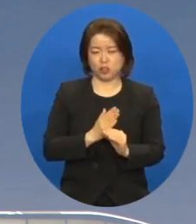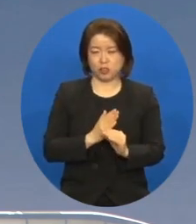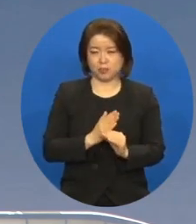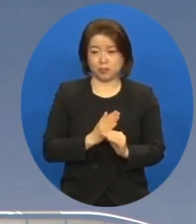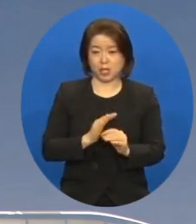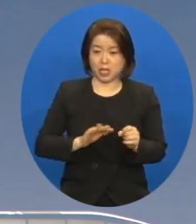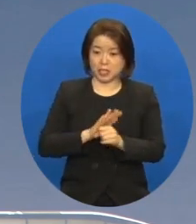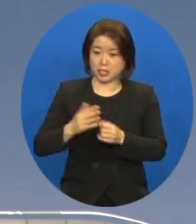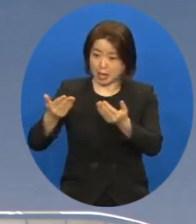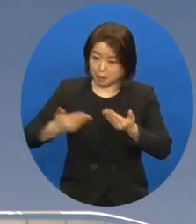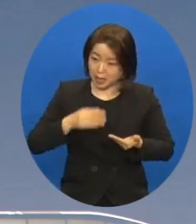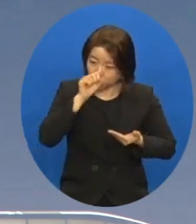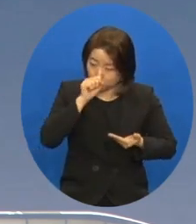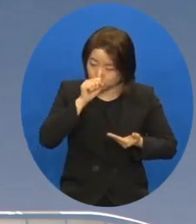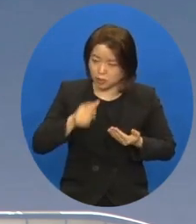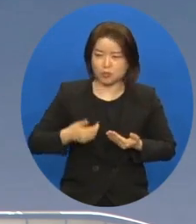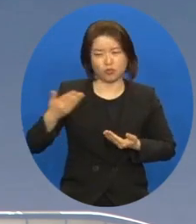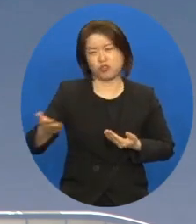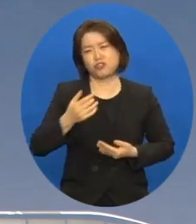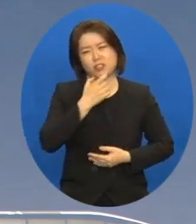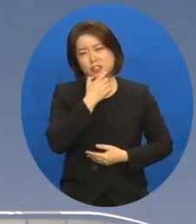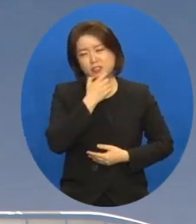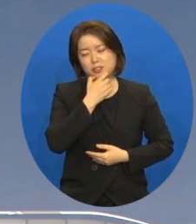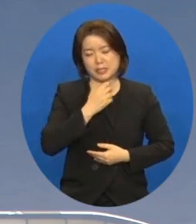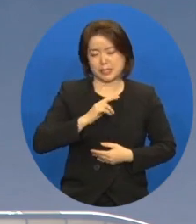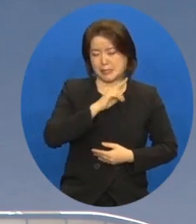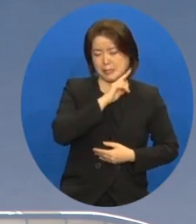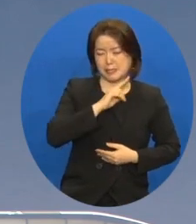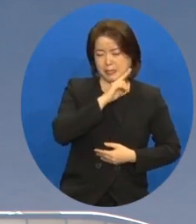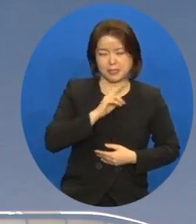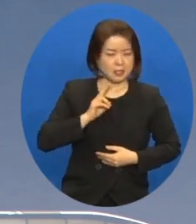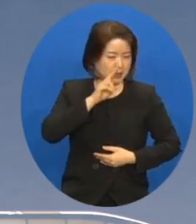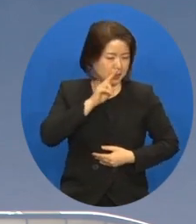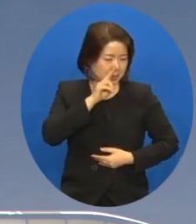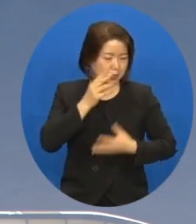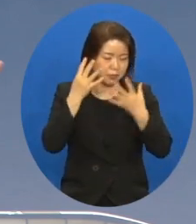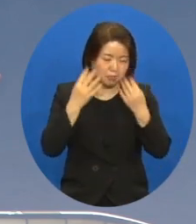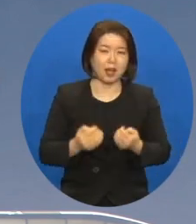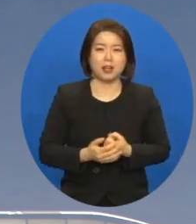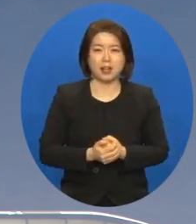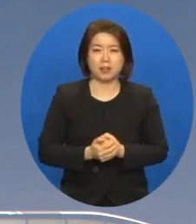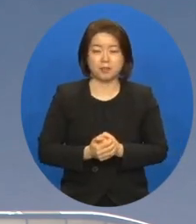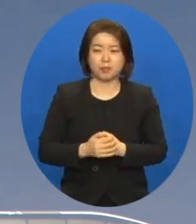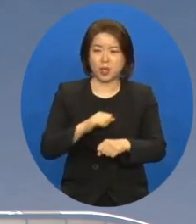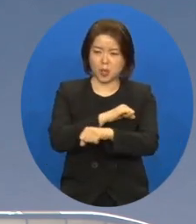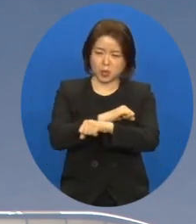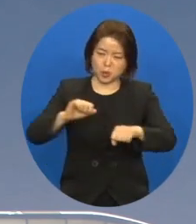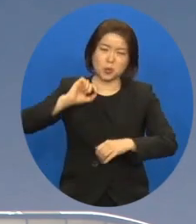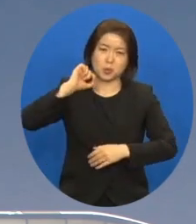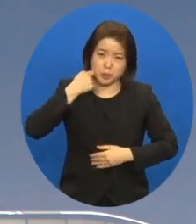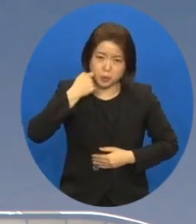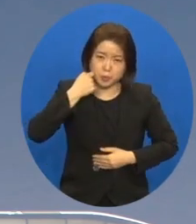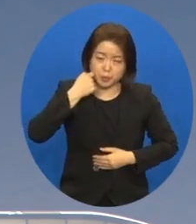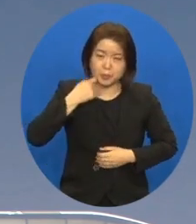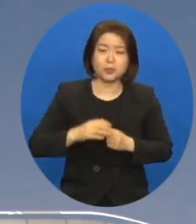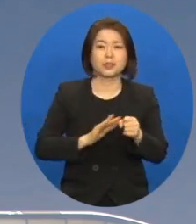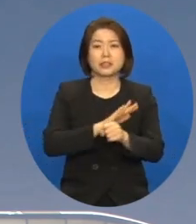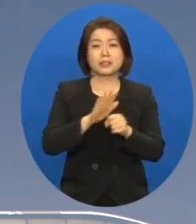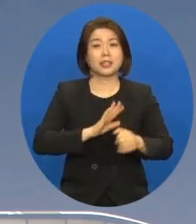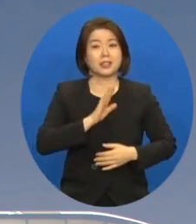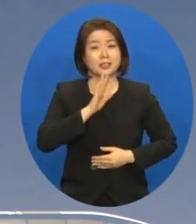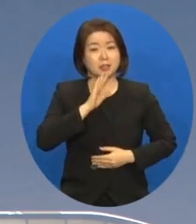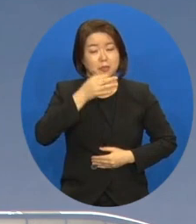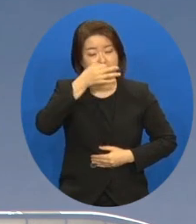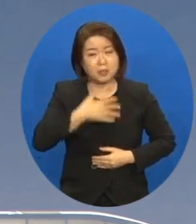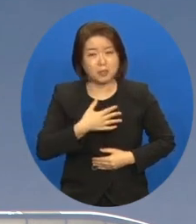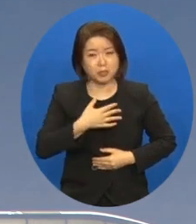거는 싫고 시기 질투가 너무 많습니다. 용서는 어지간히 안 되고 사랑하는 것은 정말